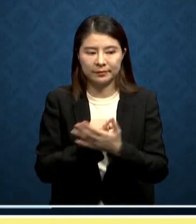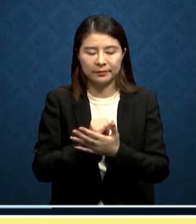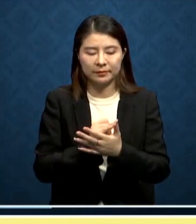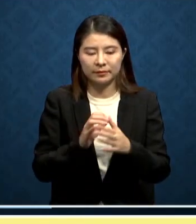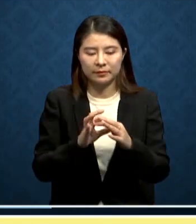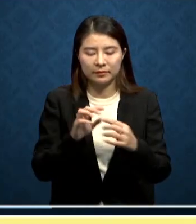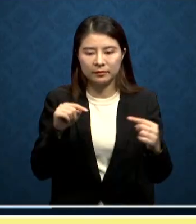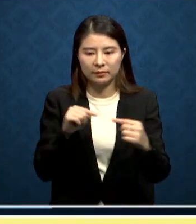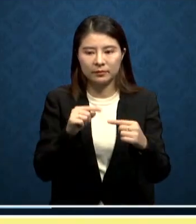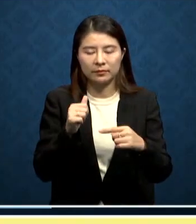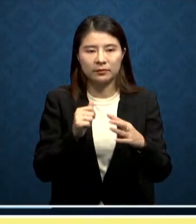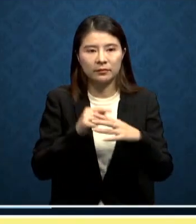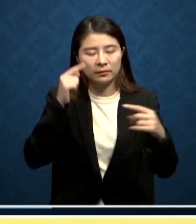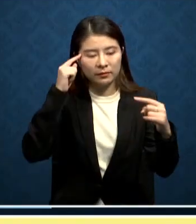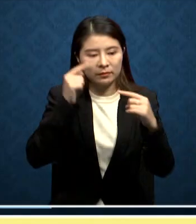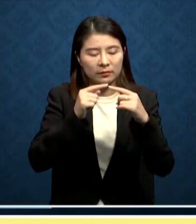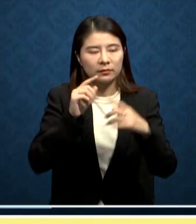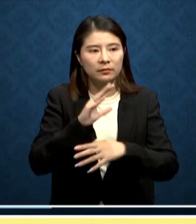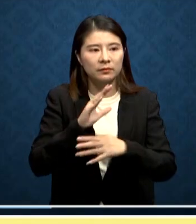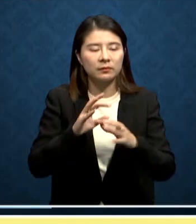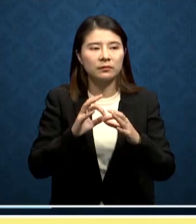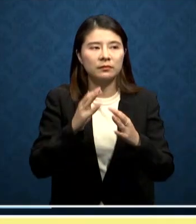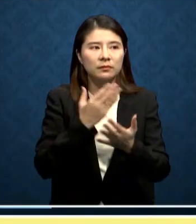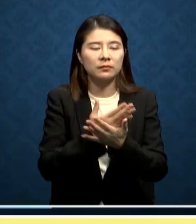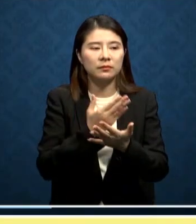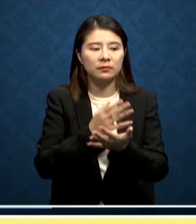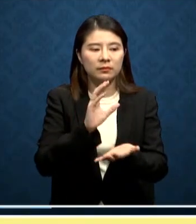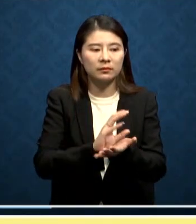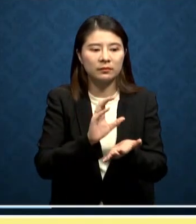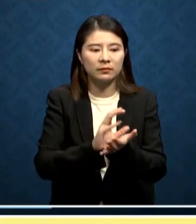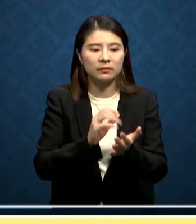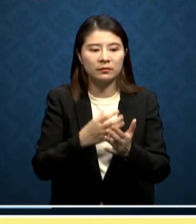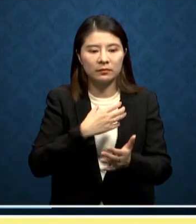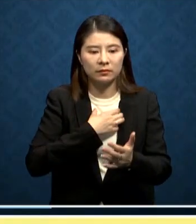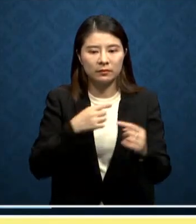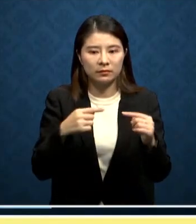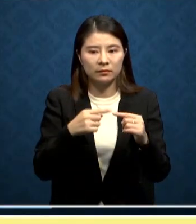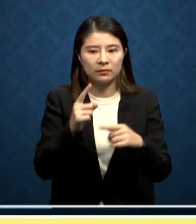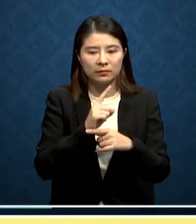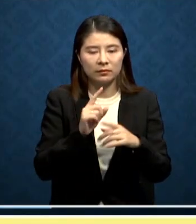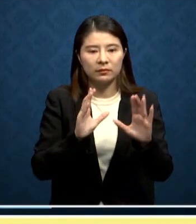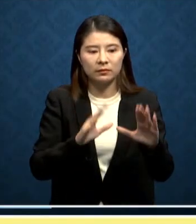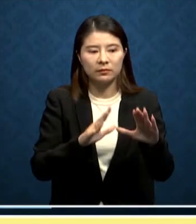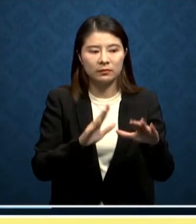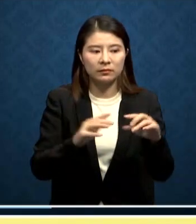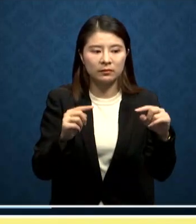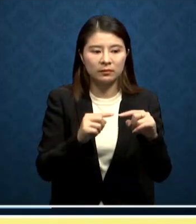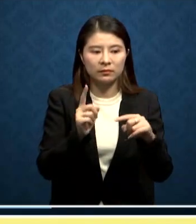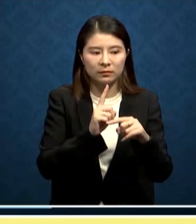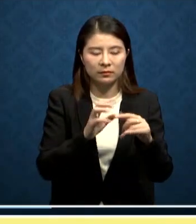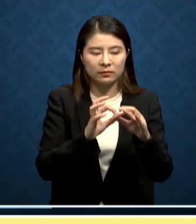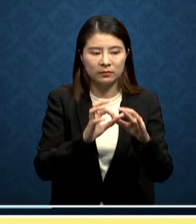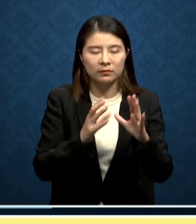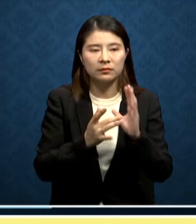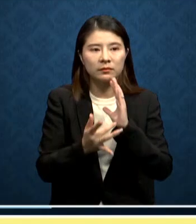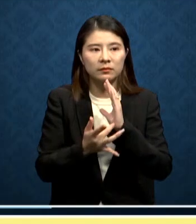ตรงไปตามวัตถุประสงค์ของกองทุนนี้แต่อยากจะเอ่อฝากว่าในเรื่องของ